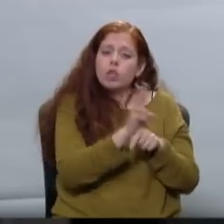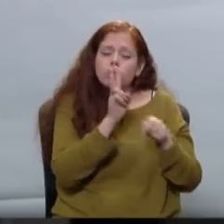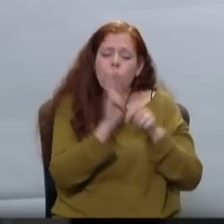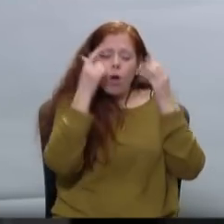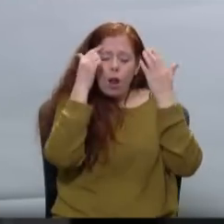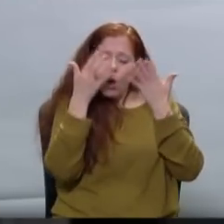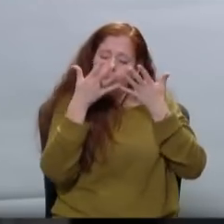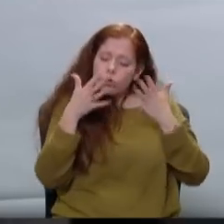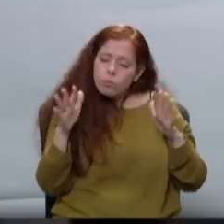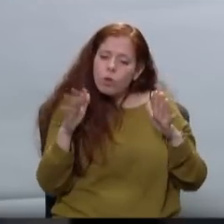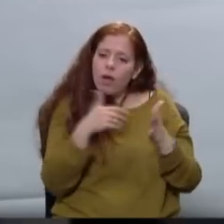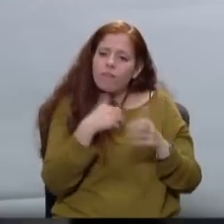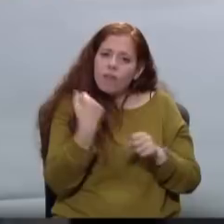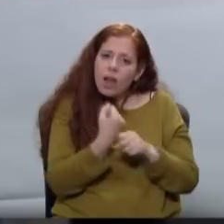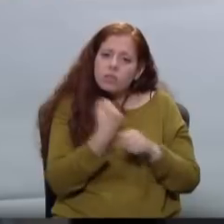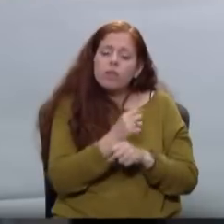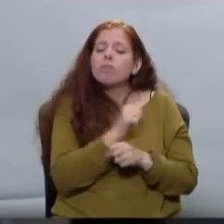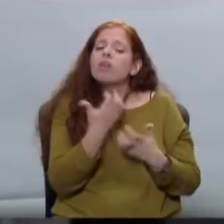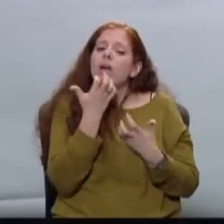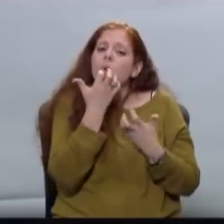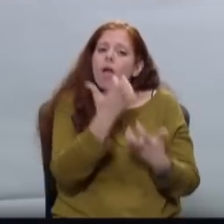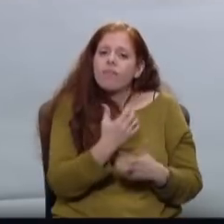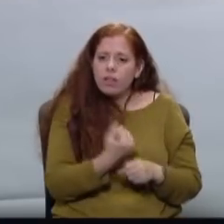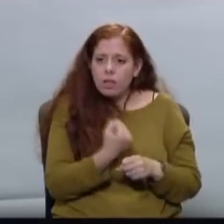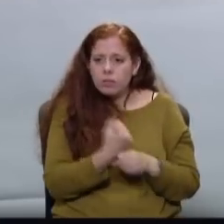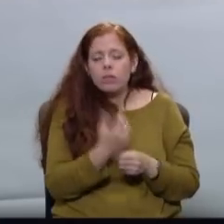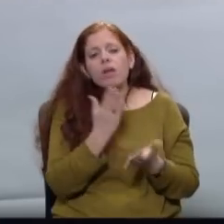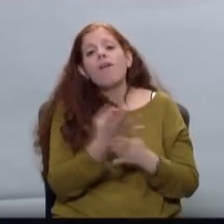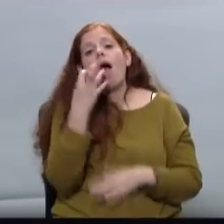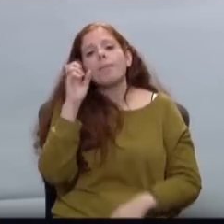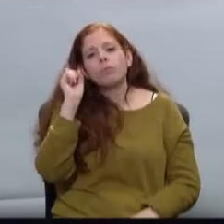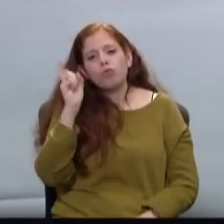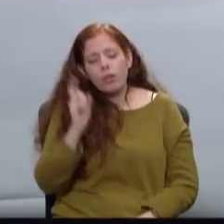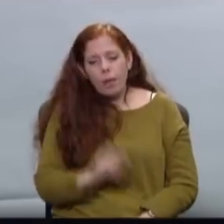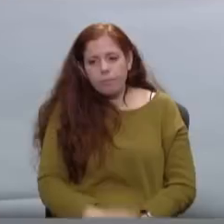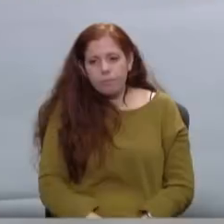פתוח ולעשות את מה שהיא הכי אוהבת לעשות כבר 40 שנה.